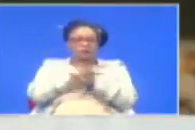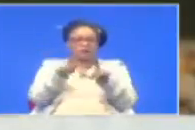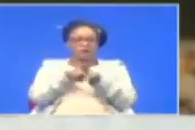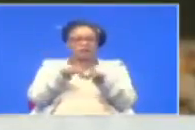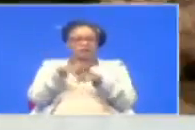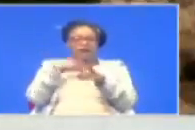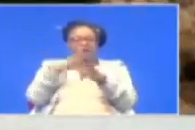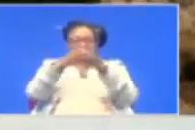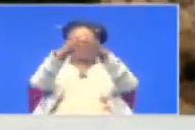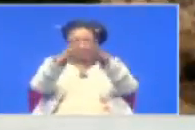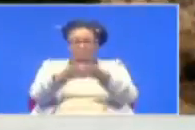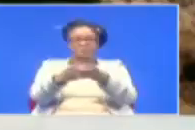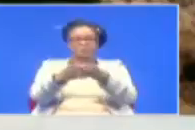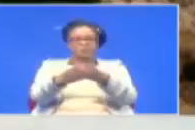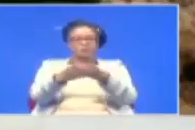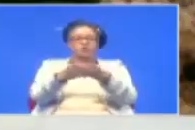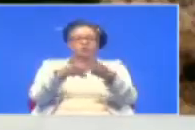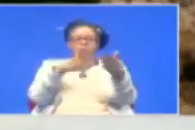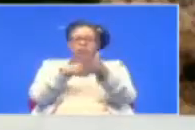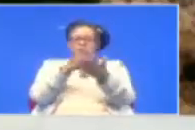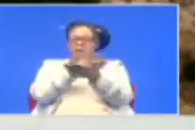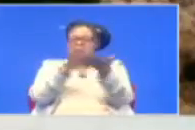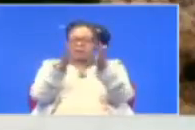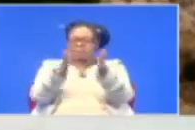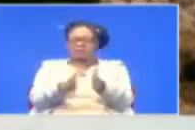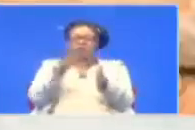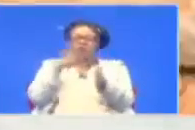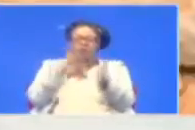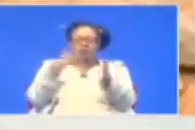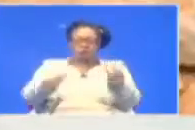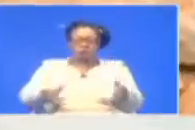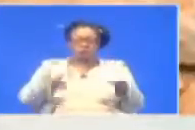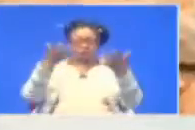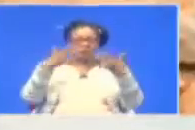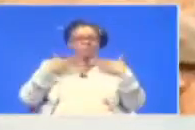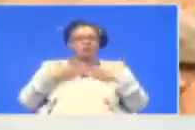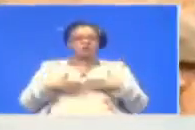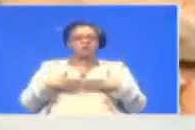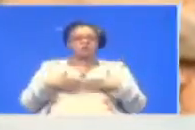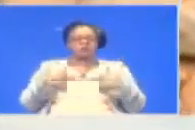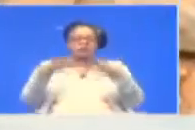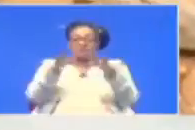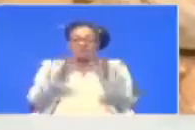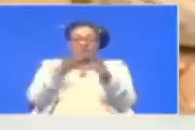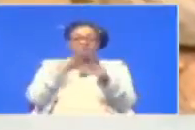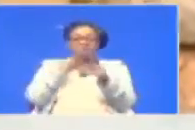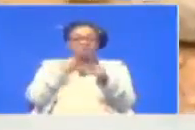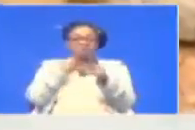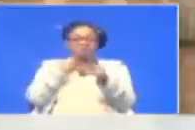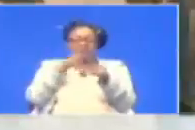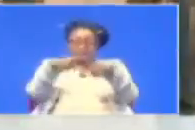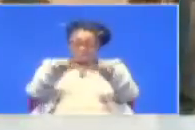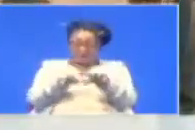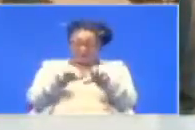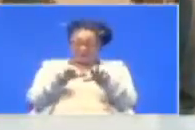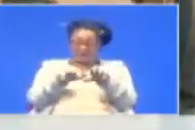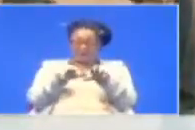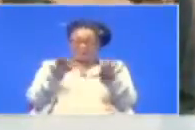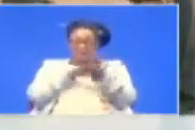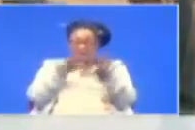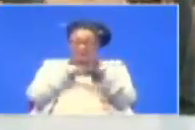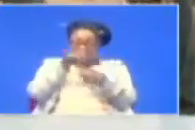juu ya kaburi ili kumzuia yeyote ambaye angetaka kufukua mwili. Kwa mujibu wa familia hiyo, ilimzika jamaa yao hapo kwa madai